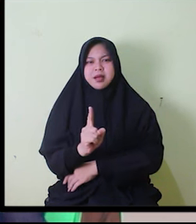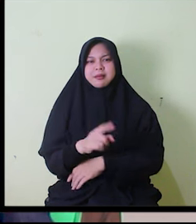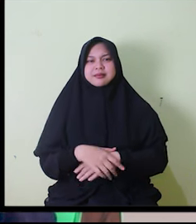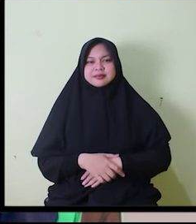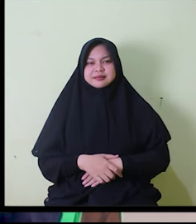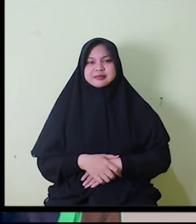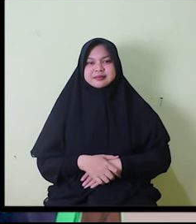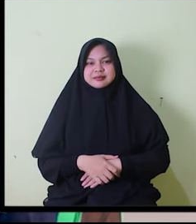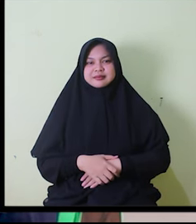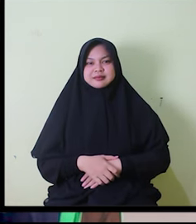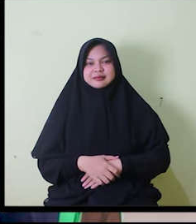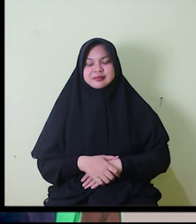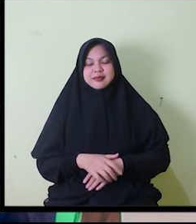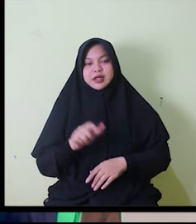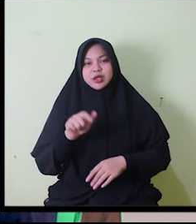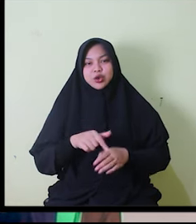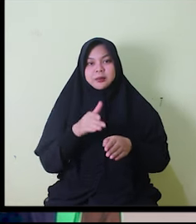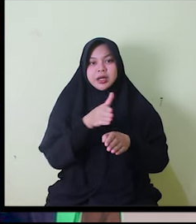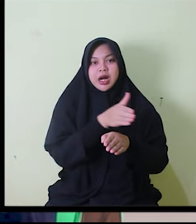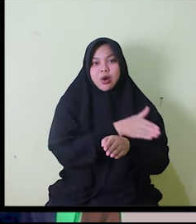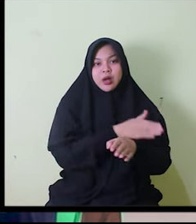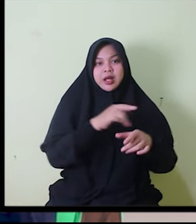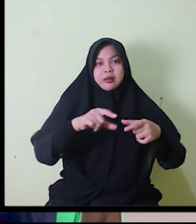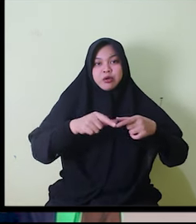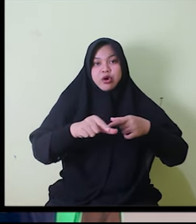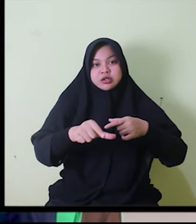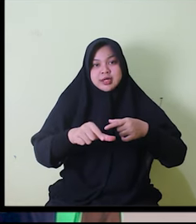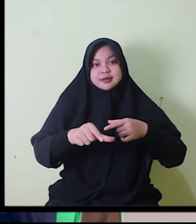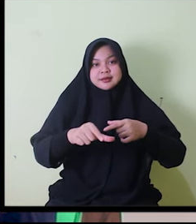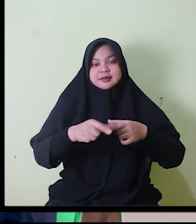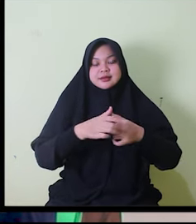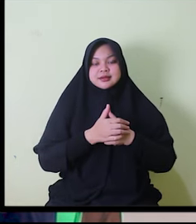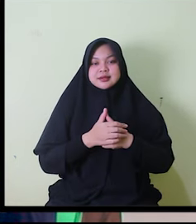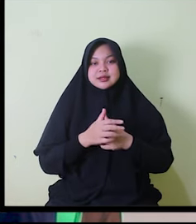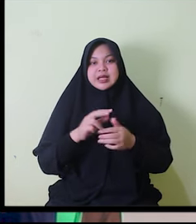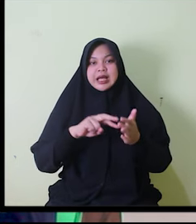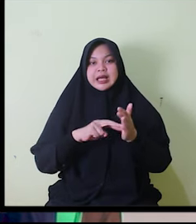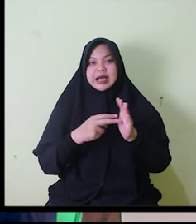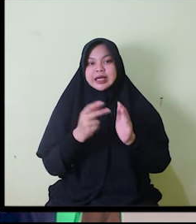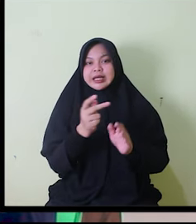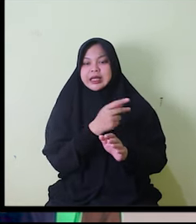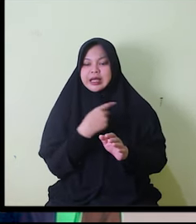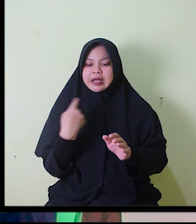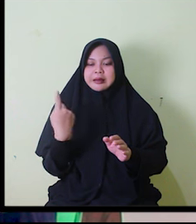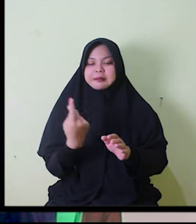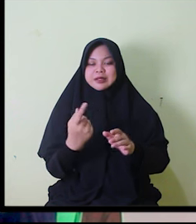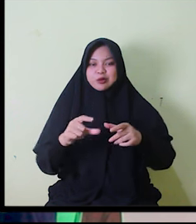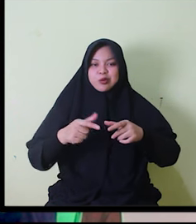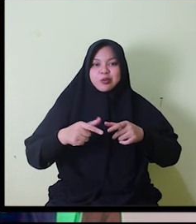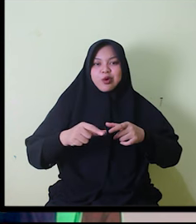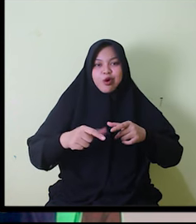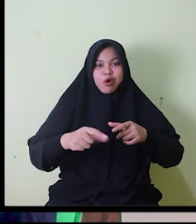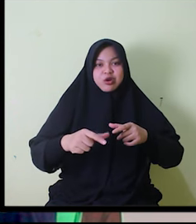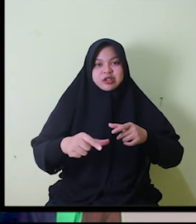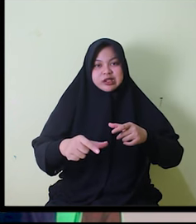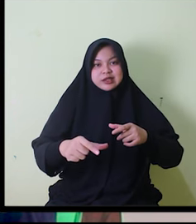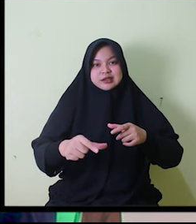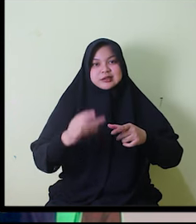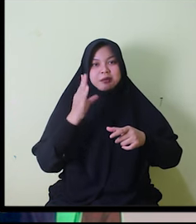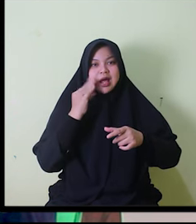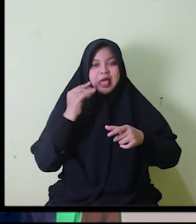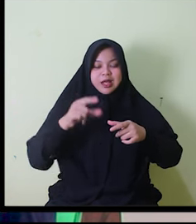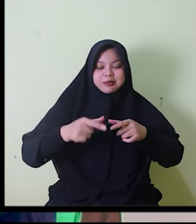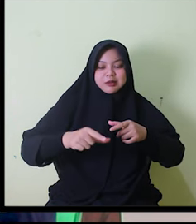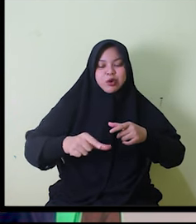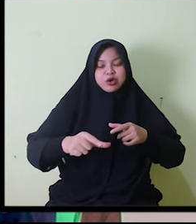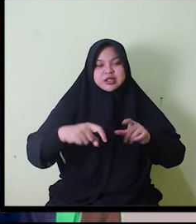jadi itu Berawal dari sebuah proses ya Mbak Lulu artinya kami ini kan berproses KDK ini ee Menurut